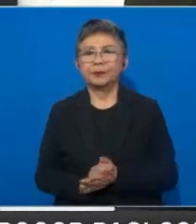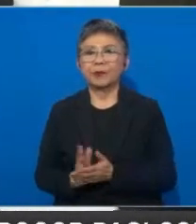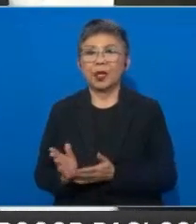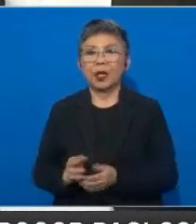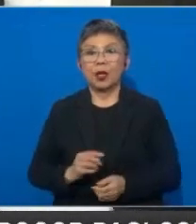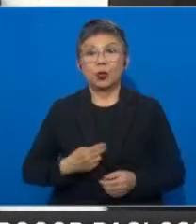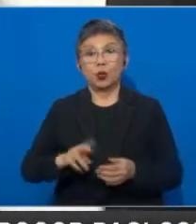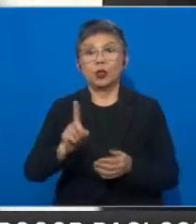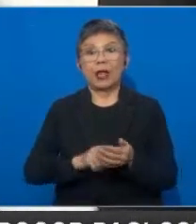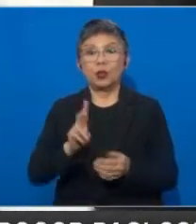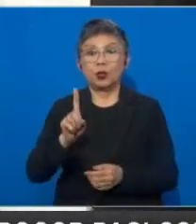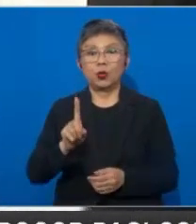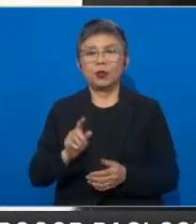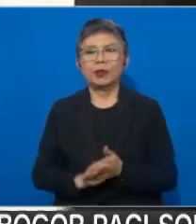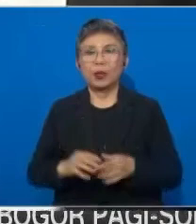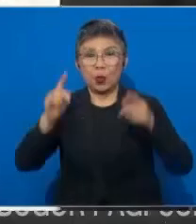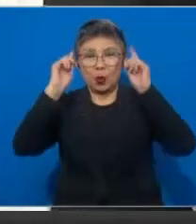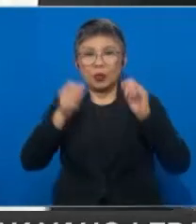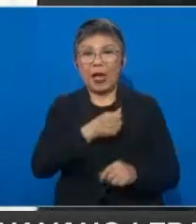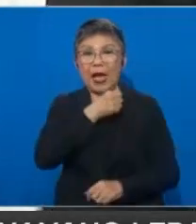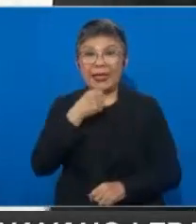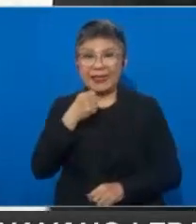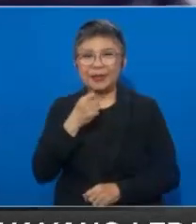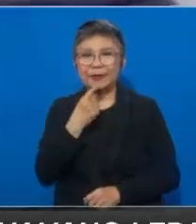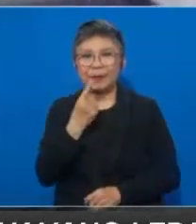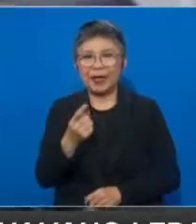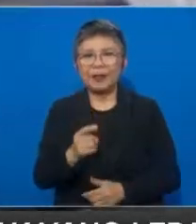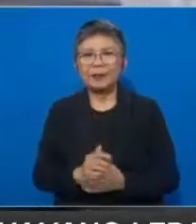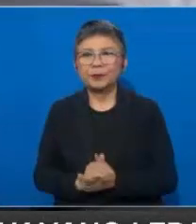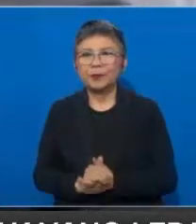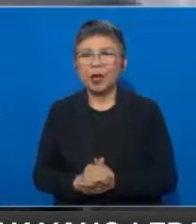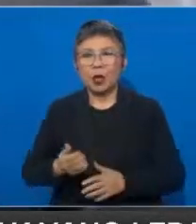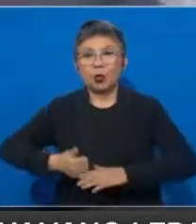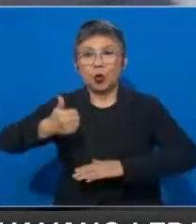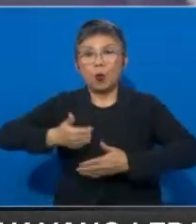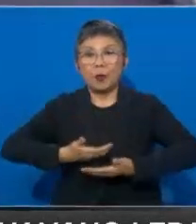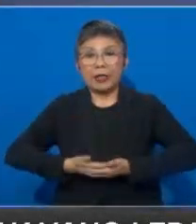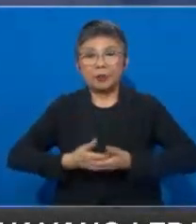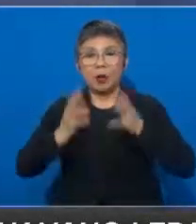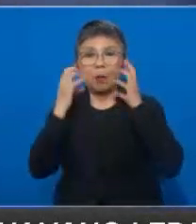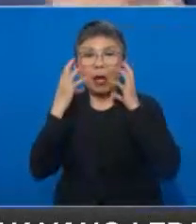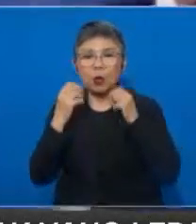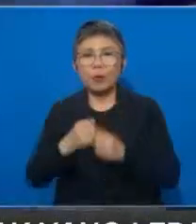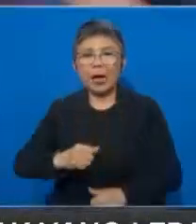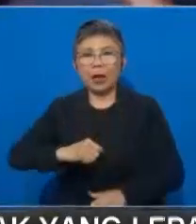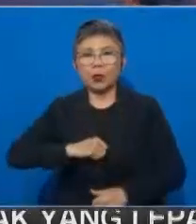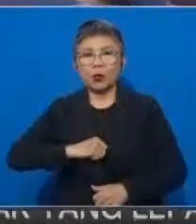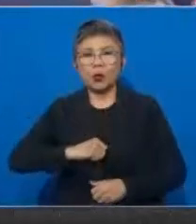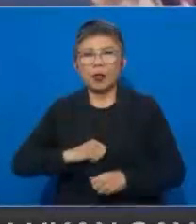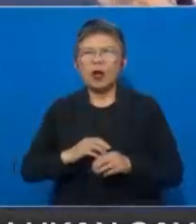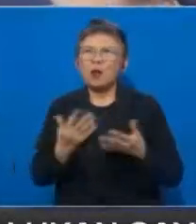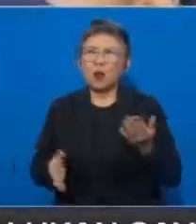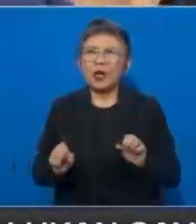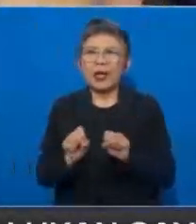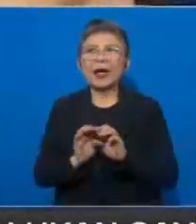Kode koalisi putaran kedua juga dilempar oleh kubu Anies Caimin. Ketua Umum Partai Nasdem Surya Paloh mengaku membuka peluang